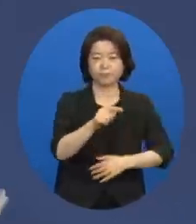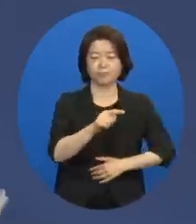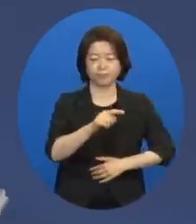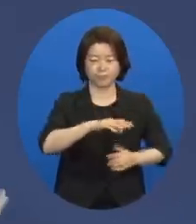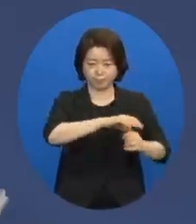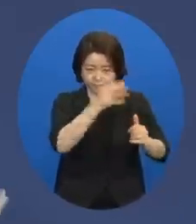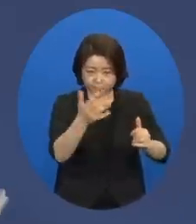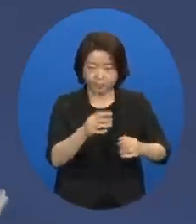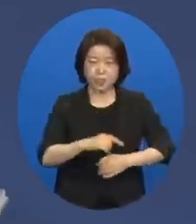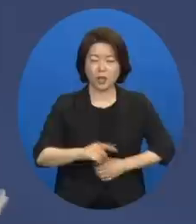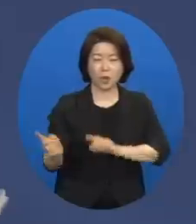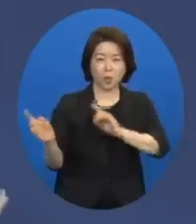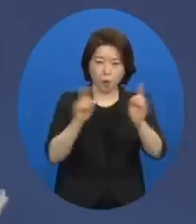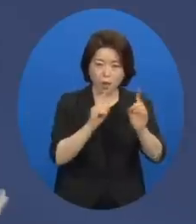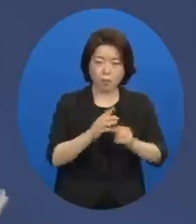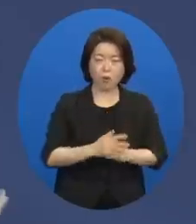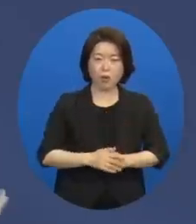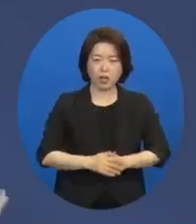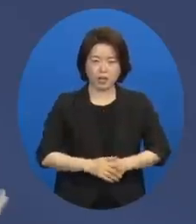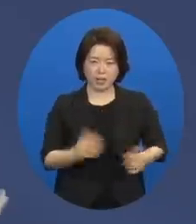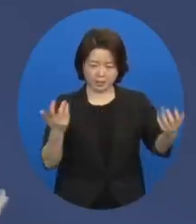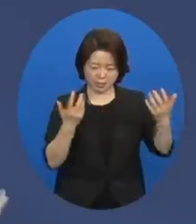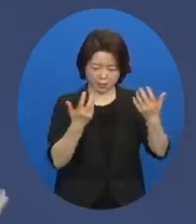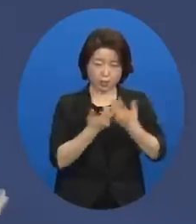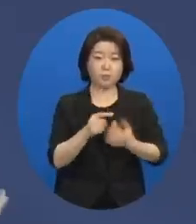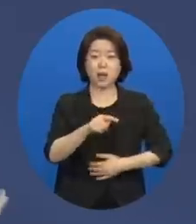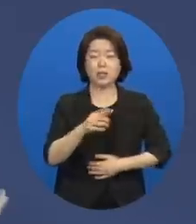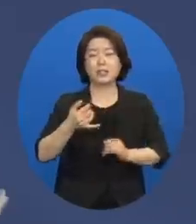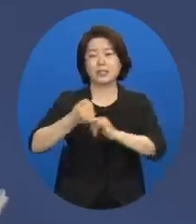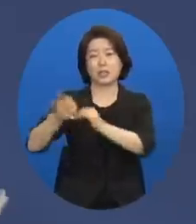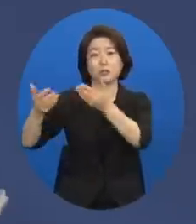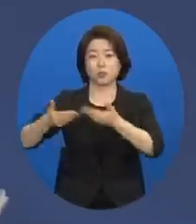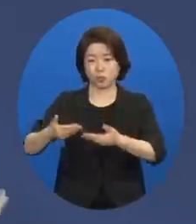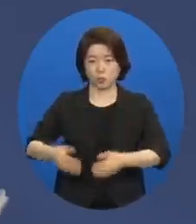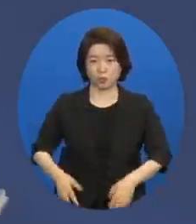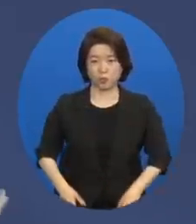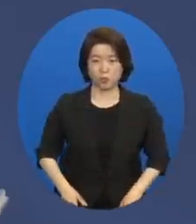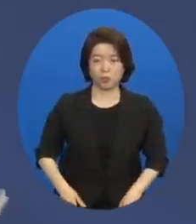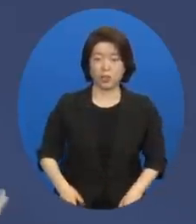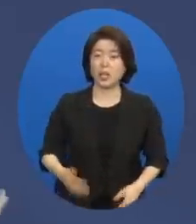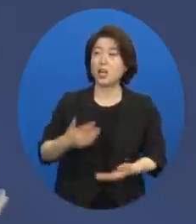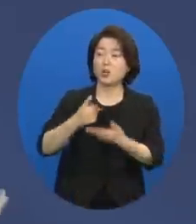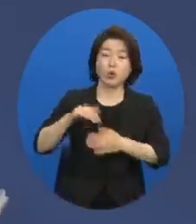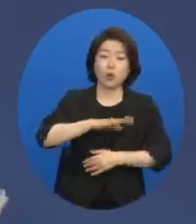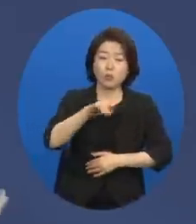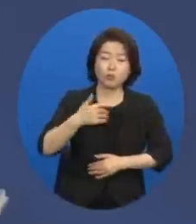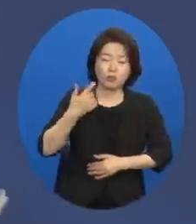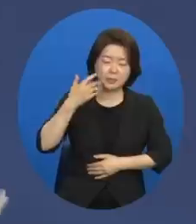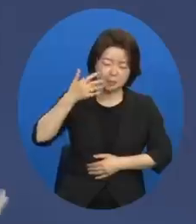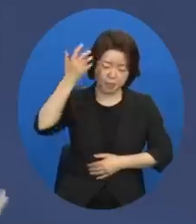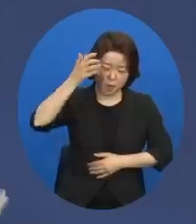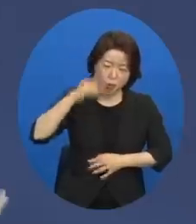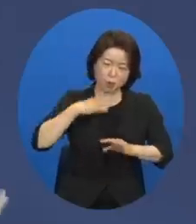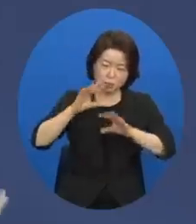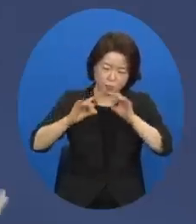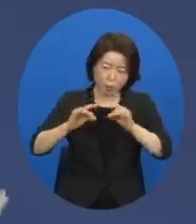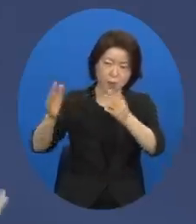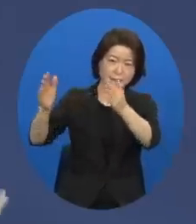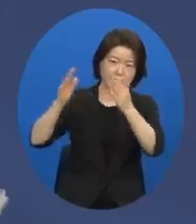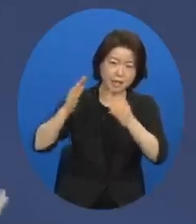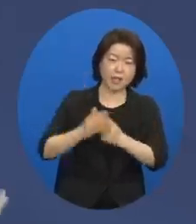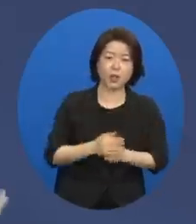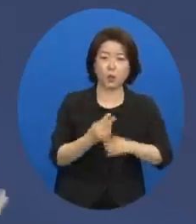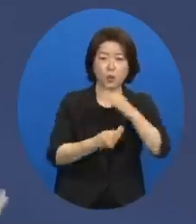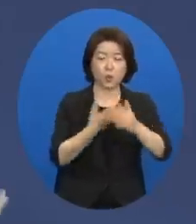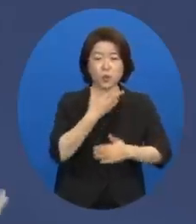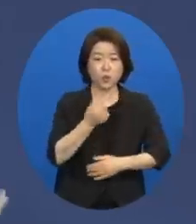속량과 회복과 충만을 약속하십니다. 주님 목마른 우리들의 영혼에 향하여 요한복음 4장 13절